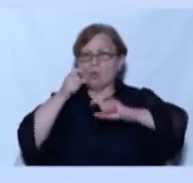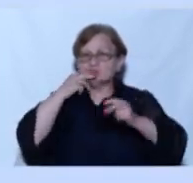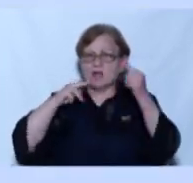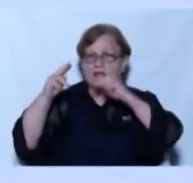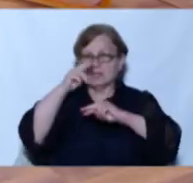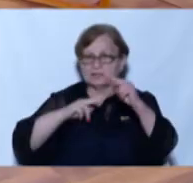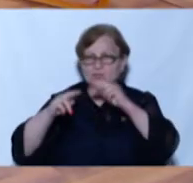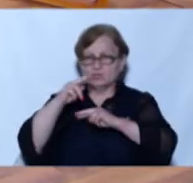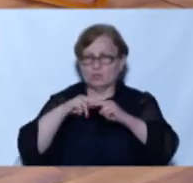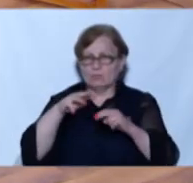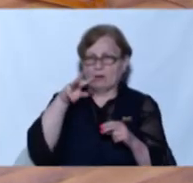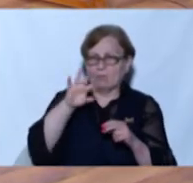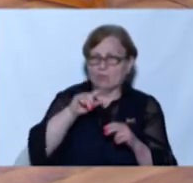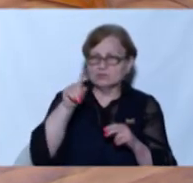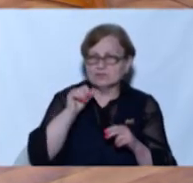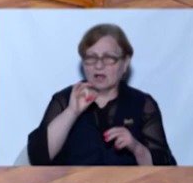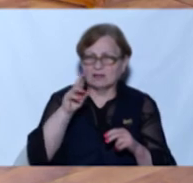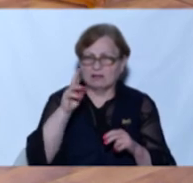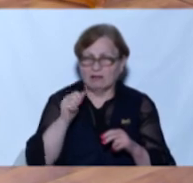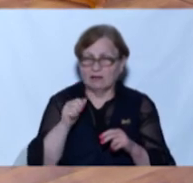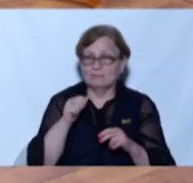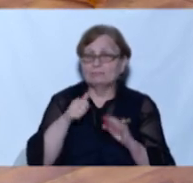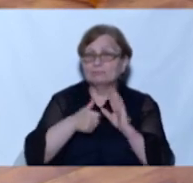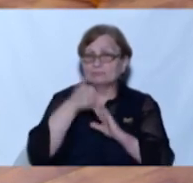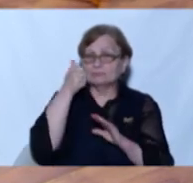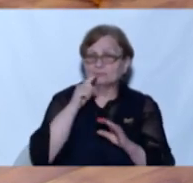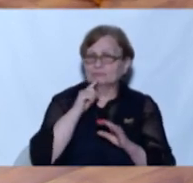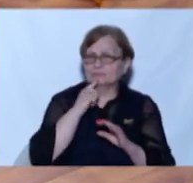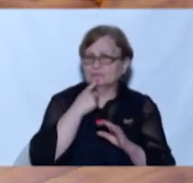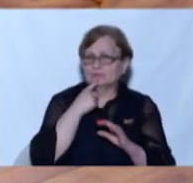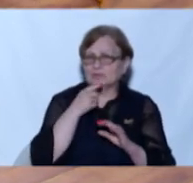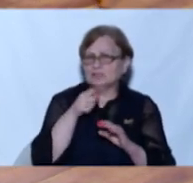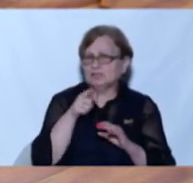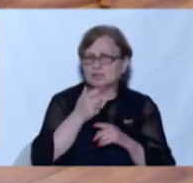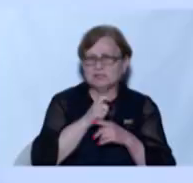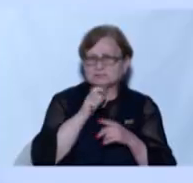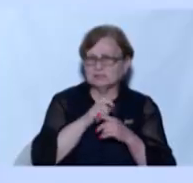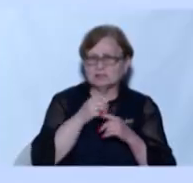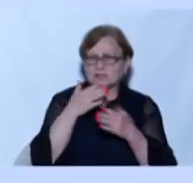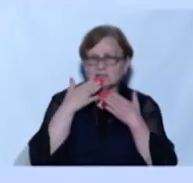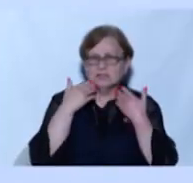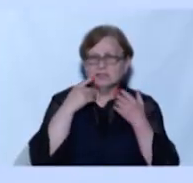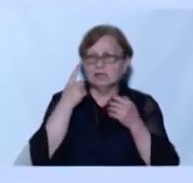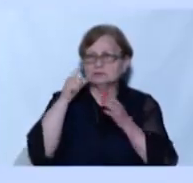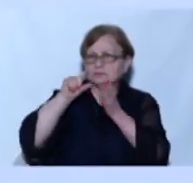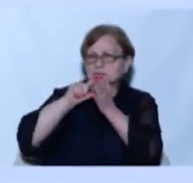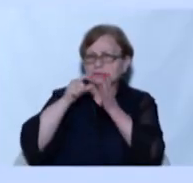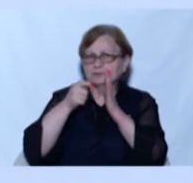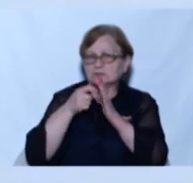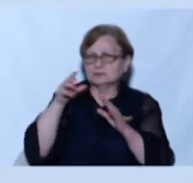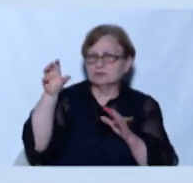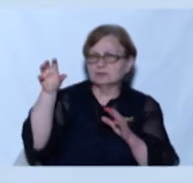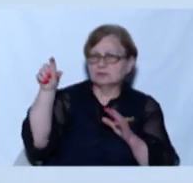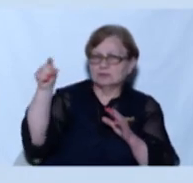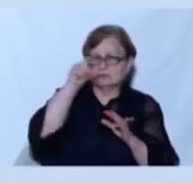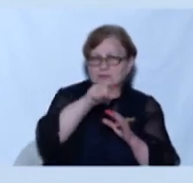აი, ერთადერთი სირთულე, რაც პირველ წაკითხვას ახლავს, ეს არის მოზაიკა. ერთი ნატეხია, რა თქმა უნდა,